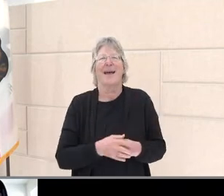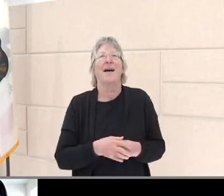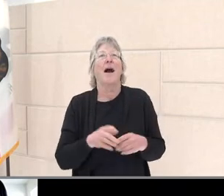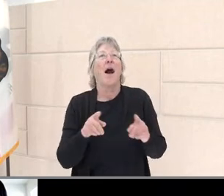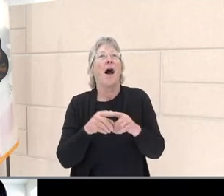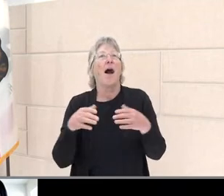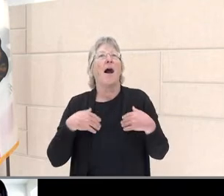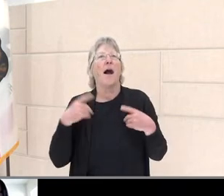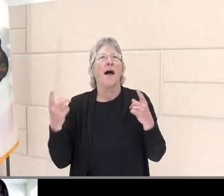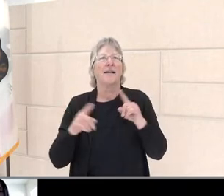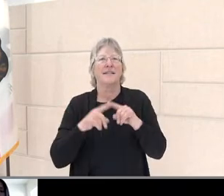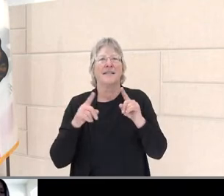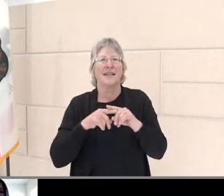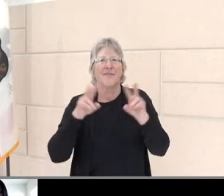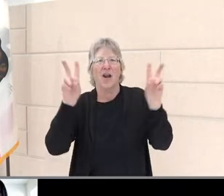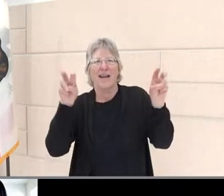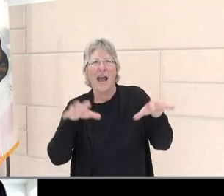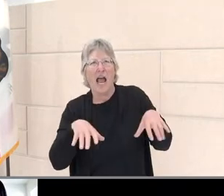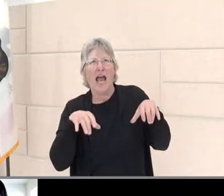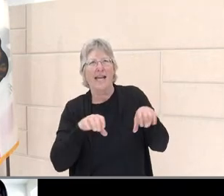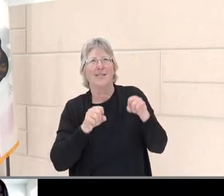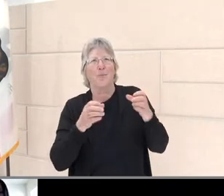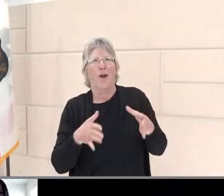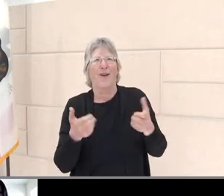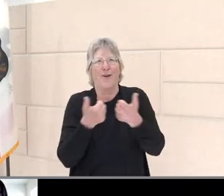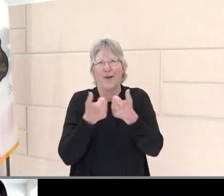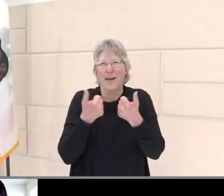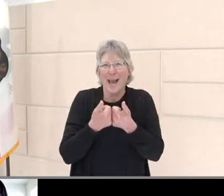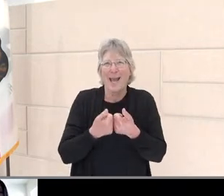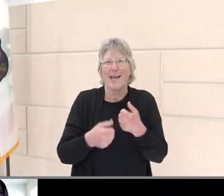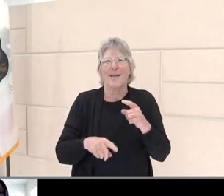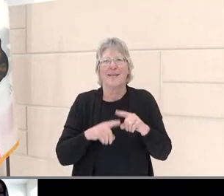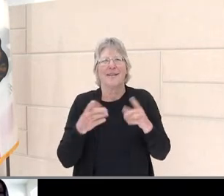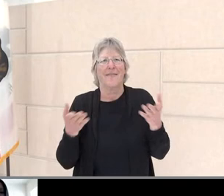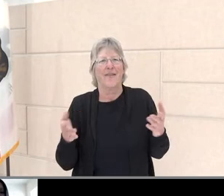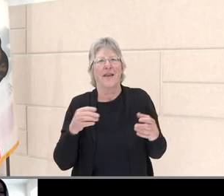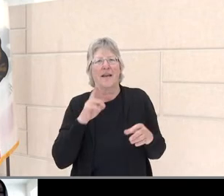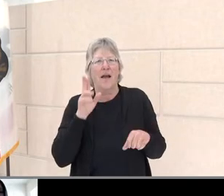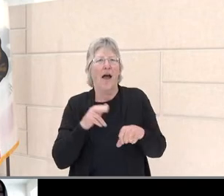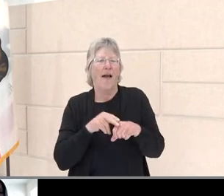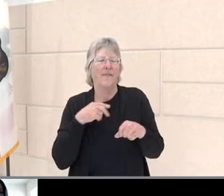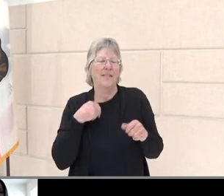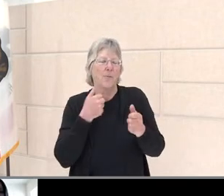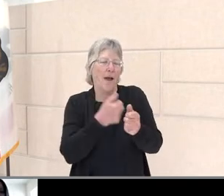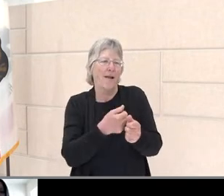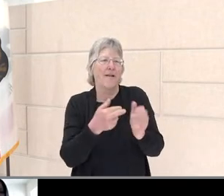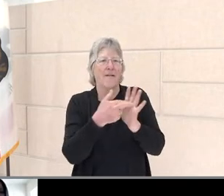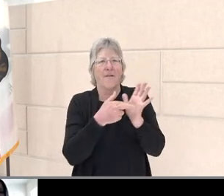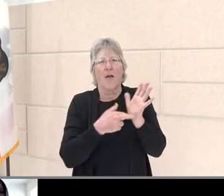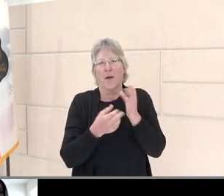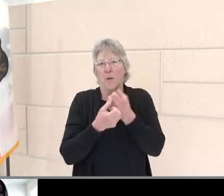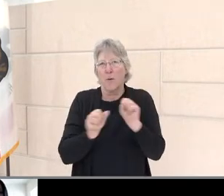ក៏បានធ្វើកម្មវិធីសបាយផ្សេងដែរដើម្បីបំបត្តិនៅការភ័យ